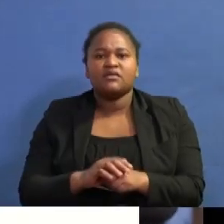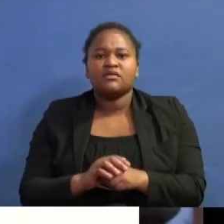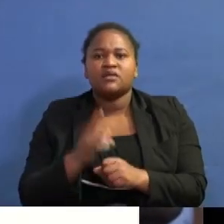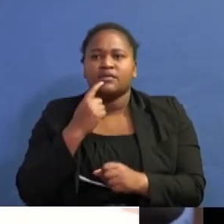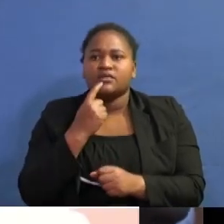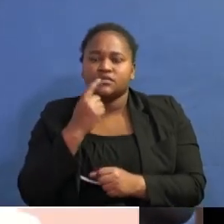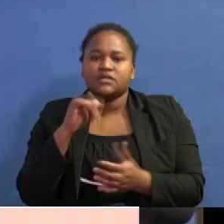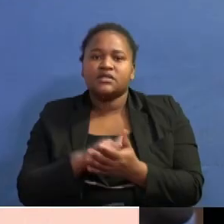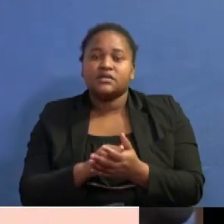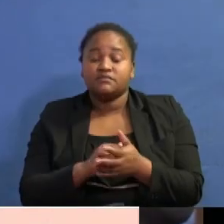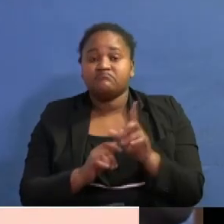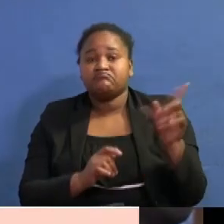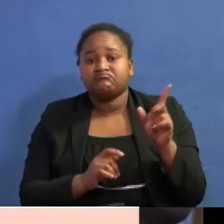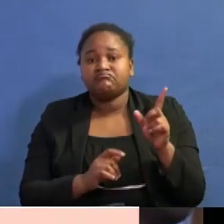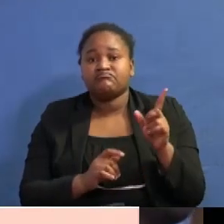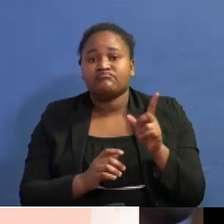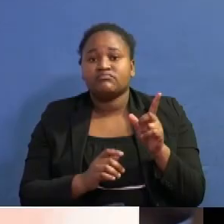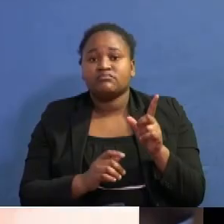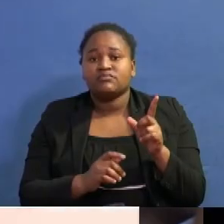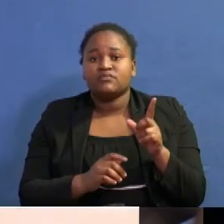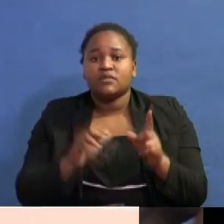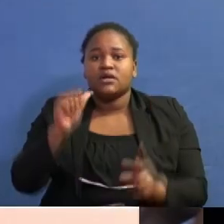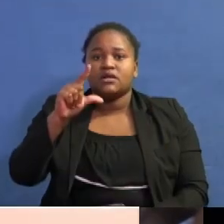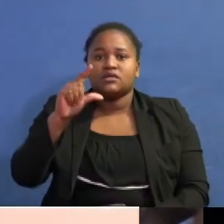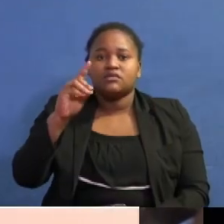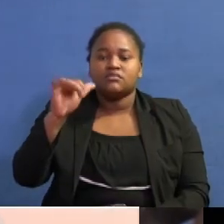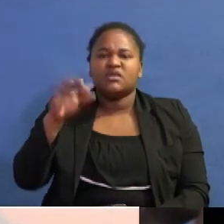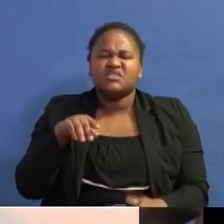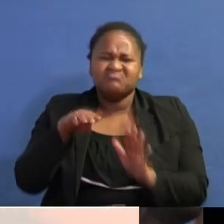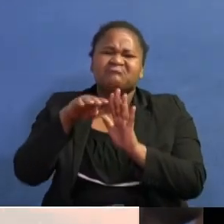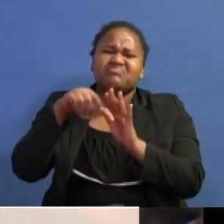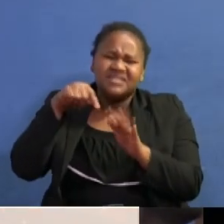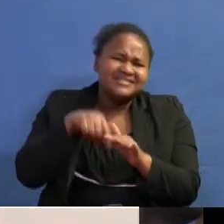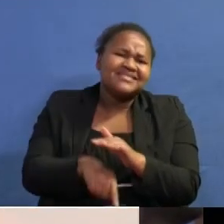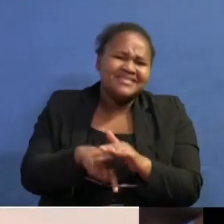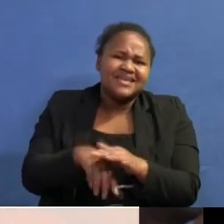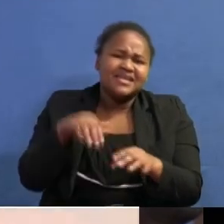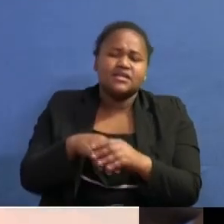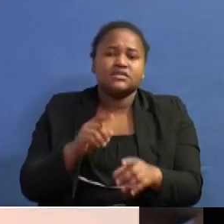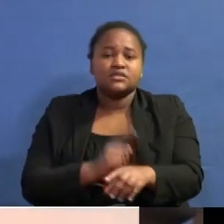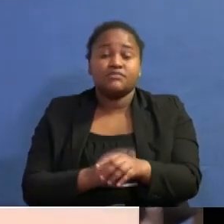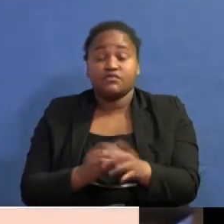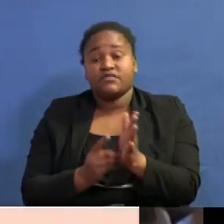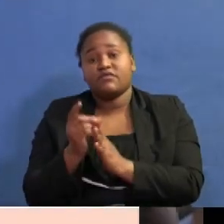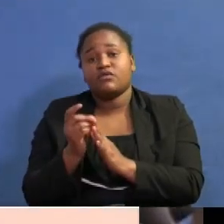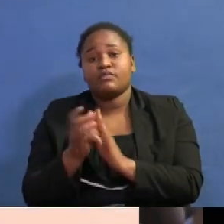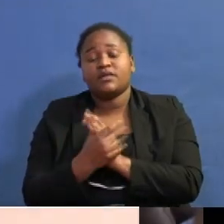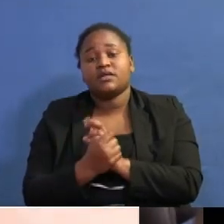kusema tu Your Excellency Aldai imekuwa chini sana kwa mambo ya maendeleo na